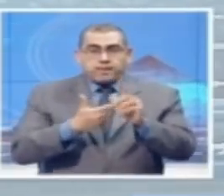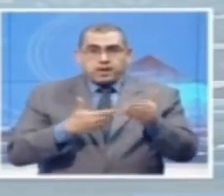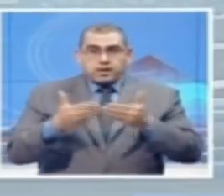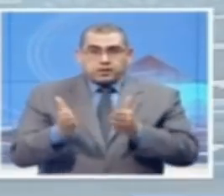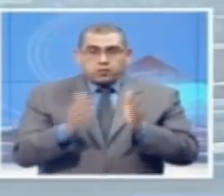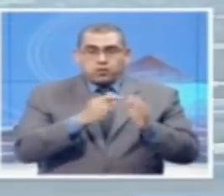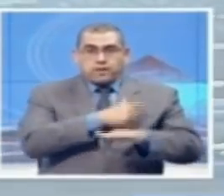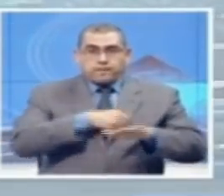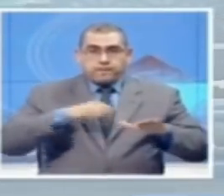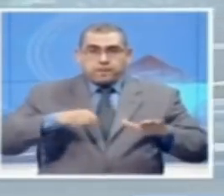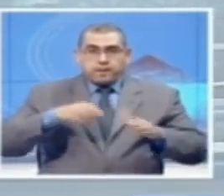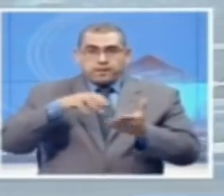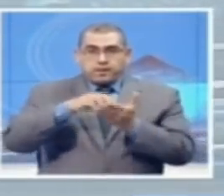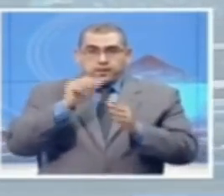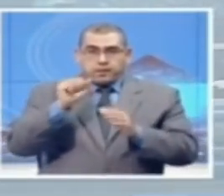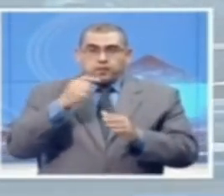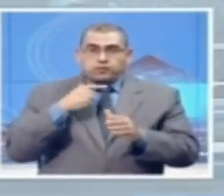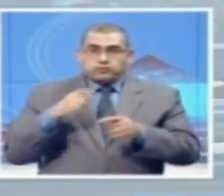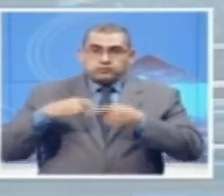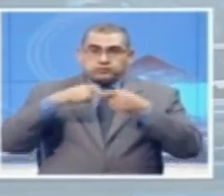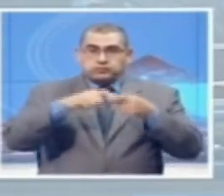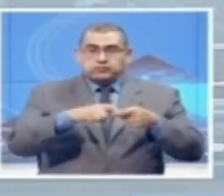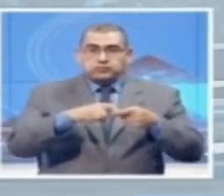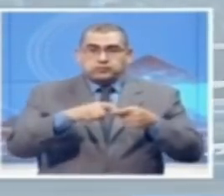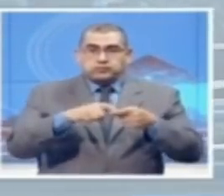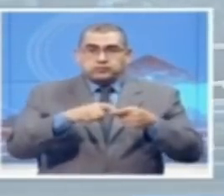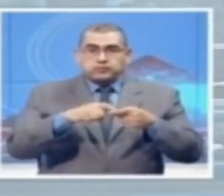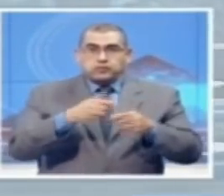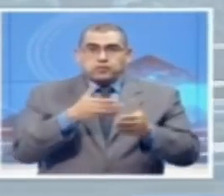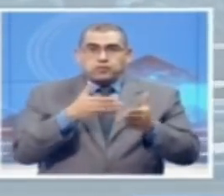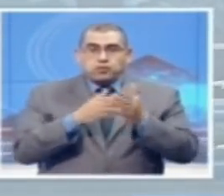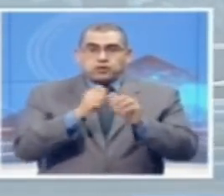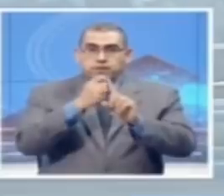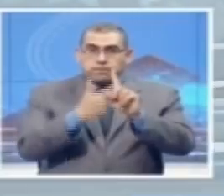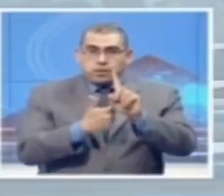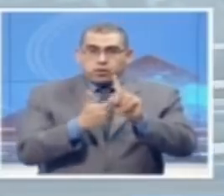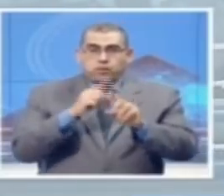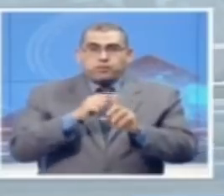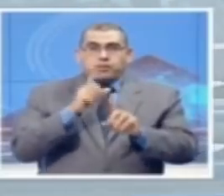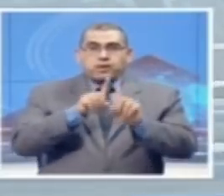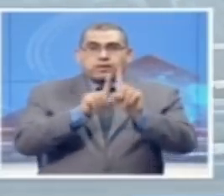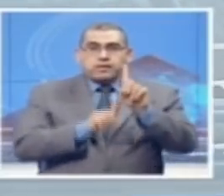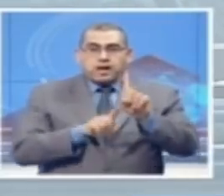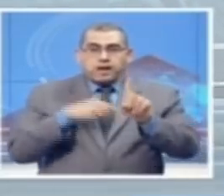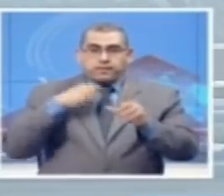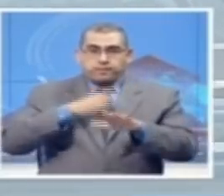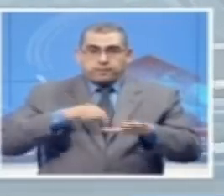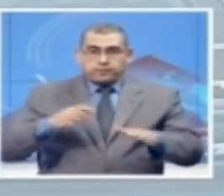الدولة نقلا للتعيين في وظيفة مندوب ووظيفة نائب بمجلس الدولة.